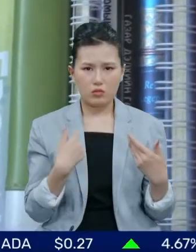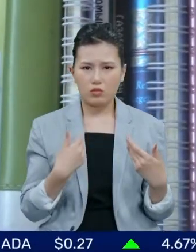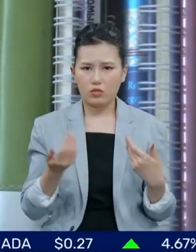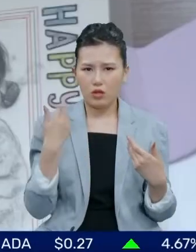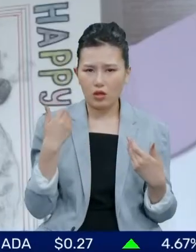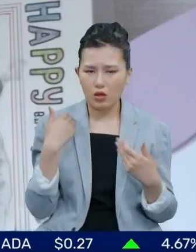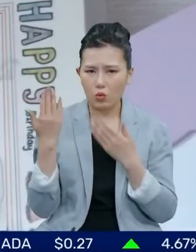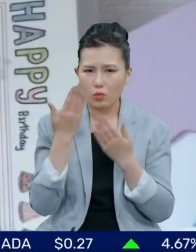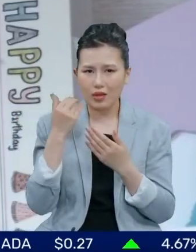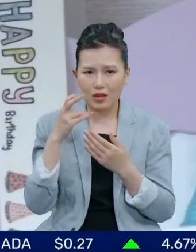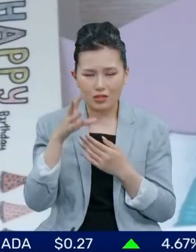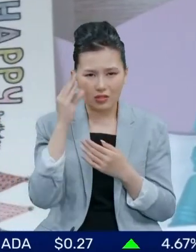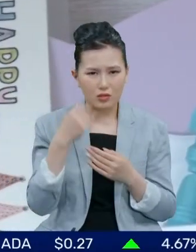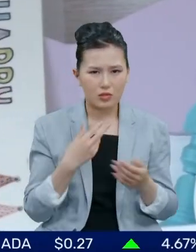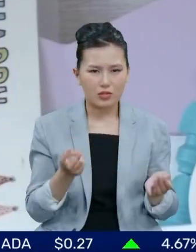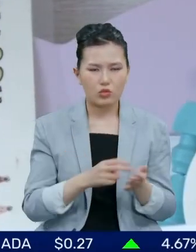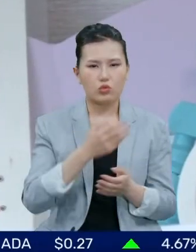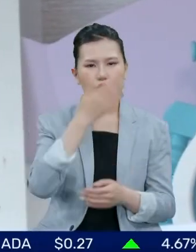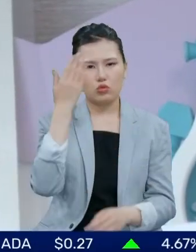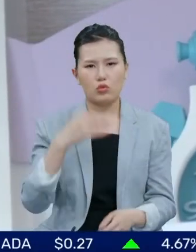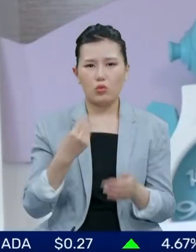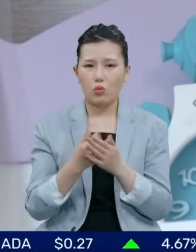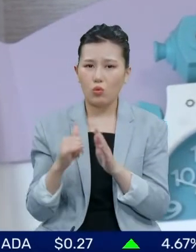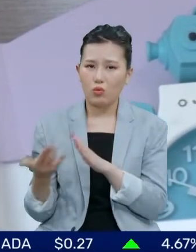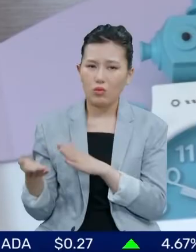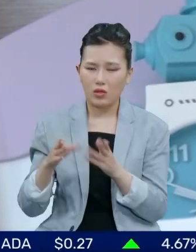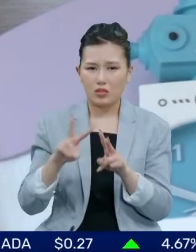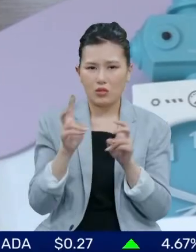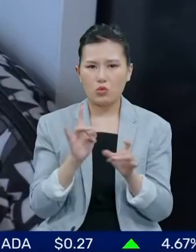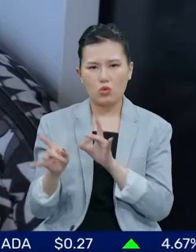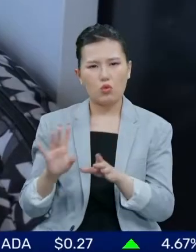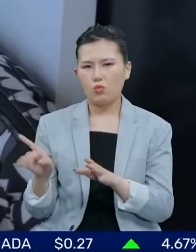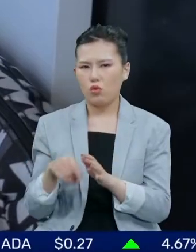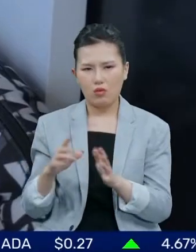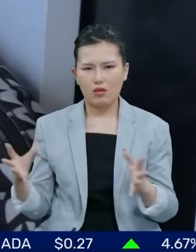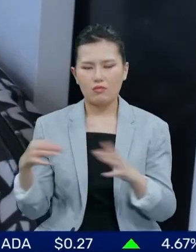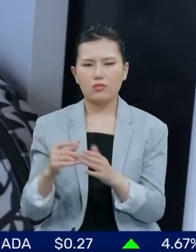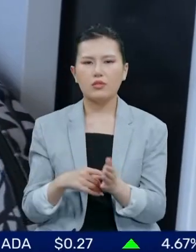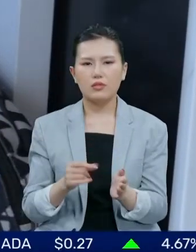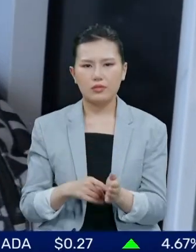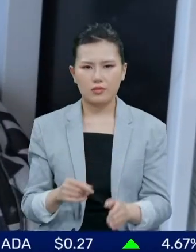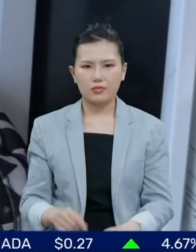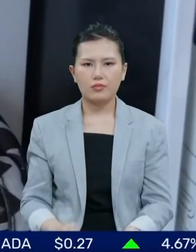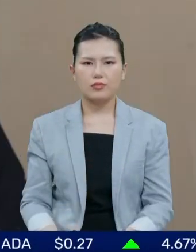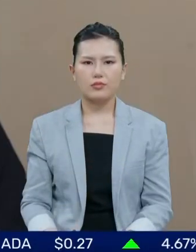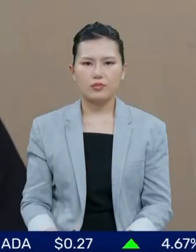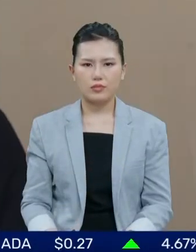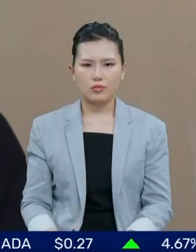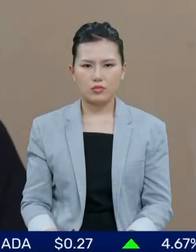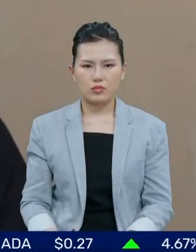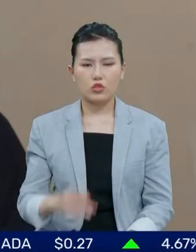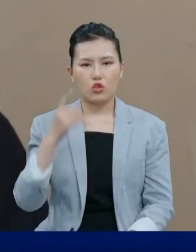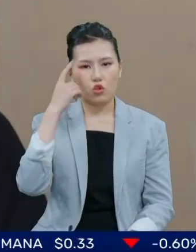бодож чадсан байна. Энэ жишээнээс харахад сэдв бүрийг орхилгүй бүгдэмдээр найшлаж байхыг тэрээр ойлгохгүй хэмжээний төвшөнд хүрсэн байвал тэгээд